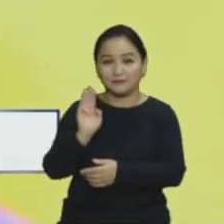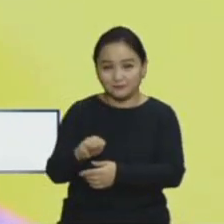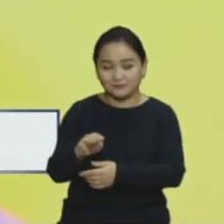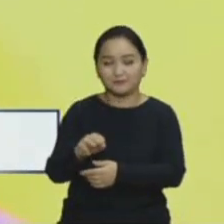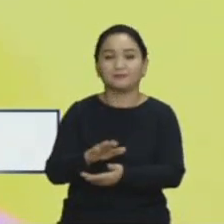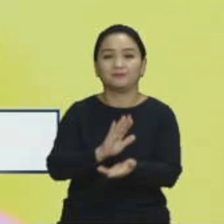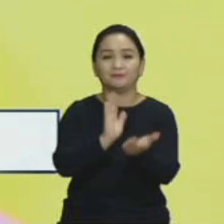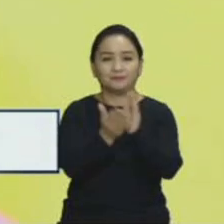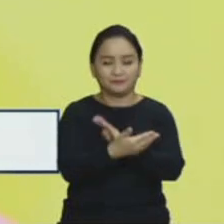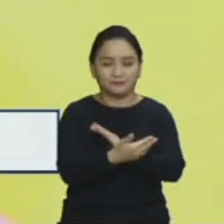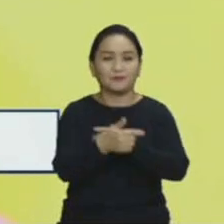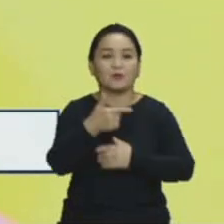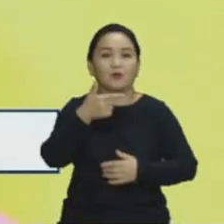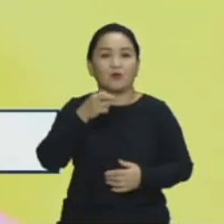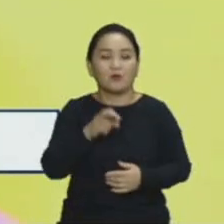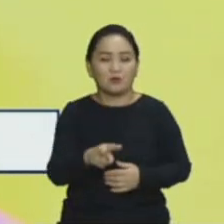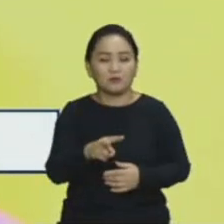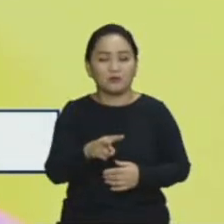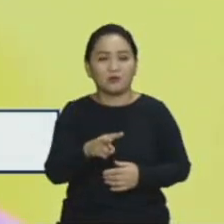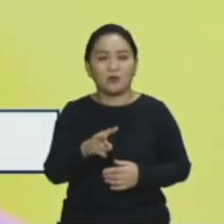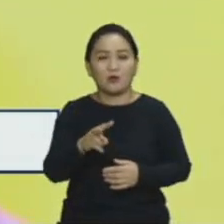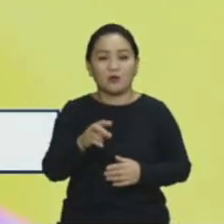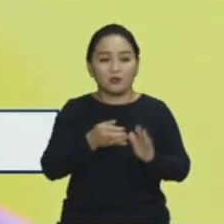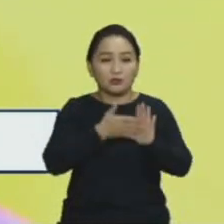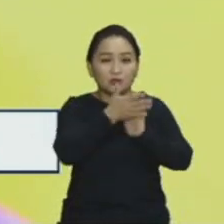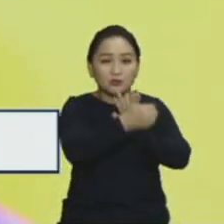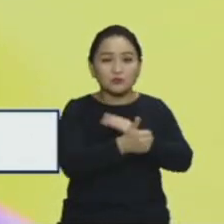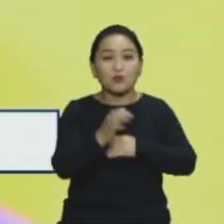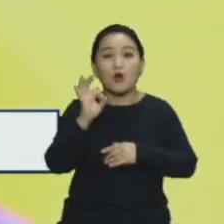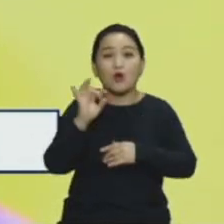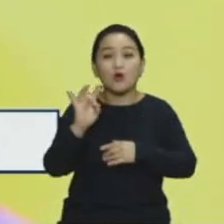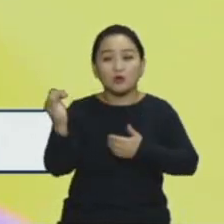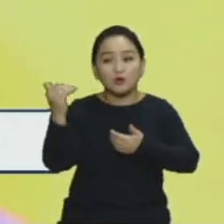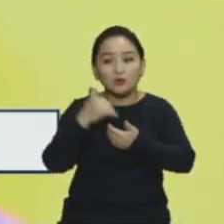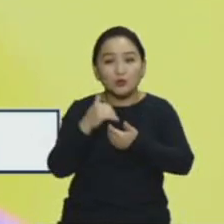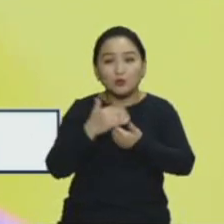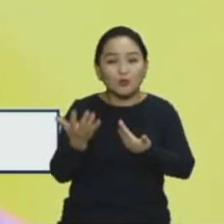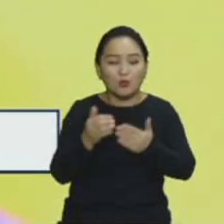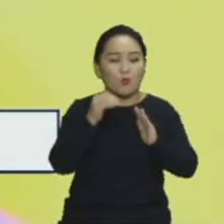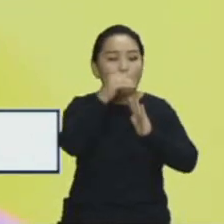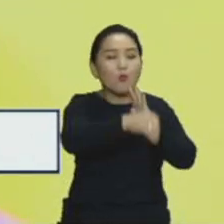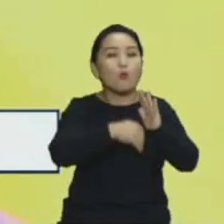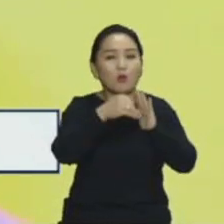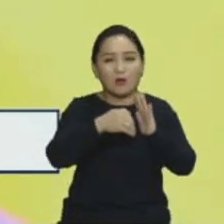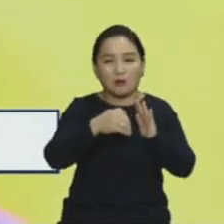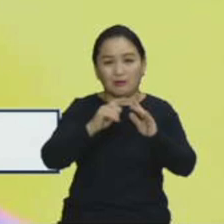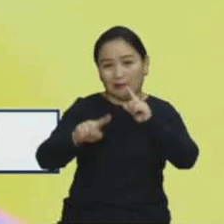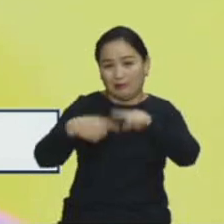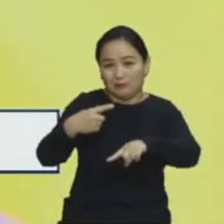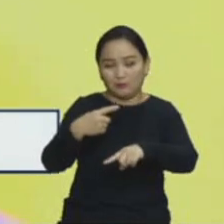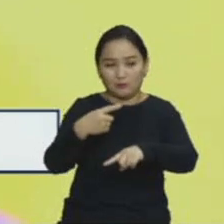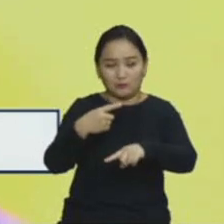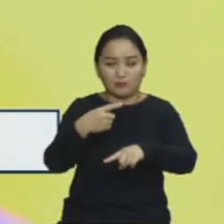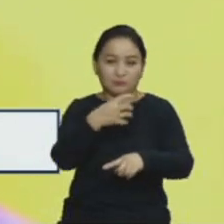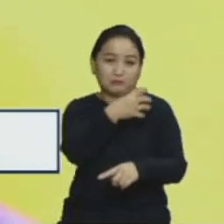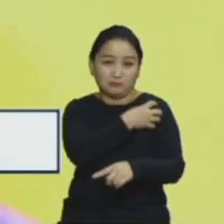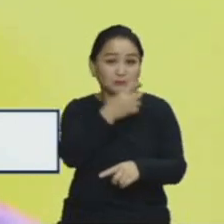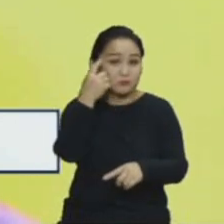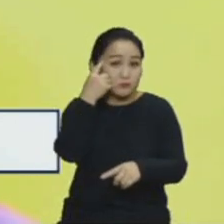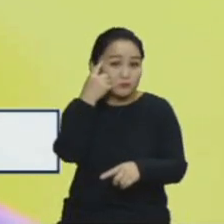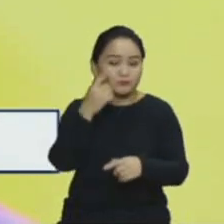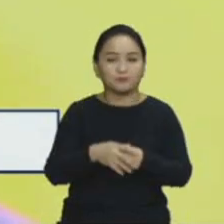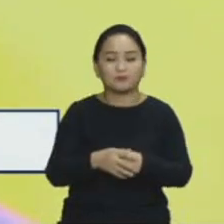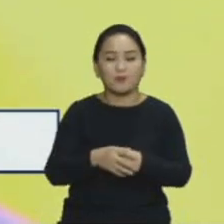гол төсвийн гол орлого дээр найдсан зүйл нь бол уулархан салбар байна. Уулархан салбар, а дээрэс нь бомбын